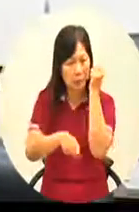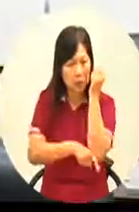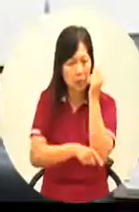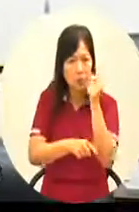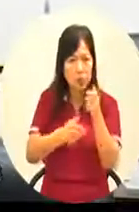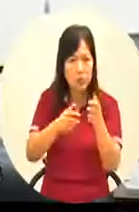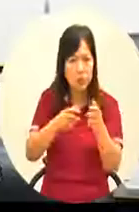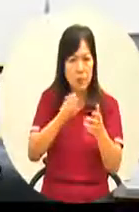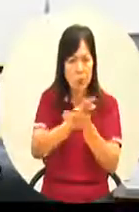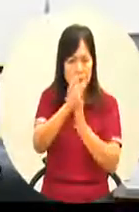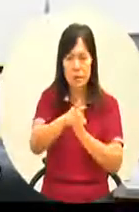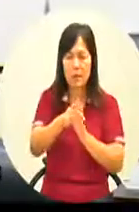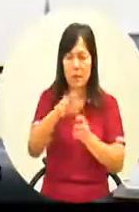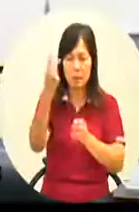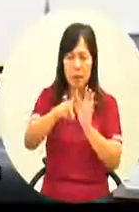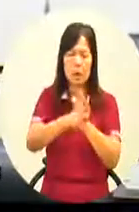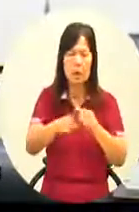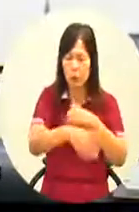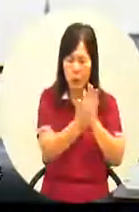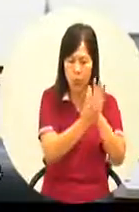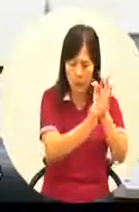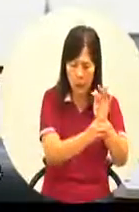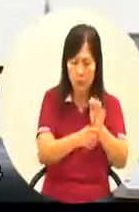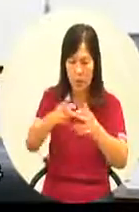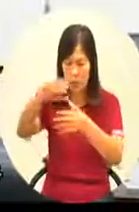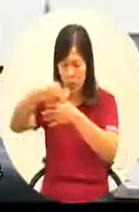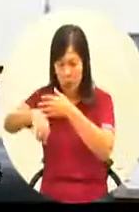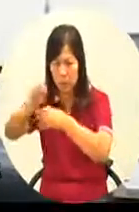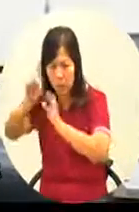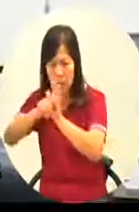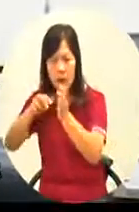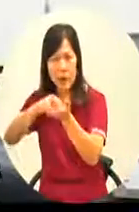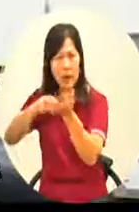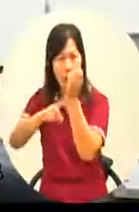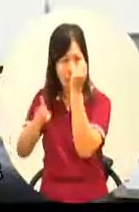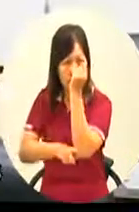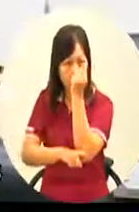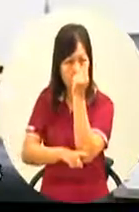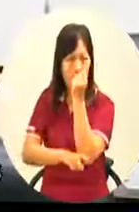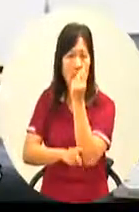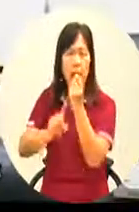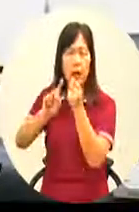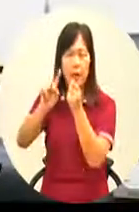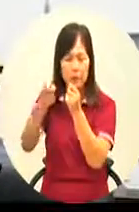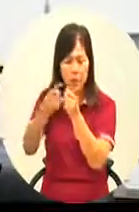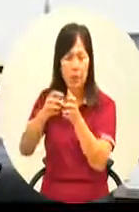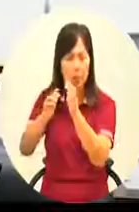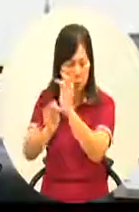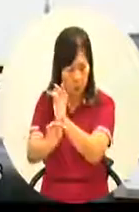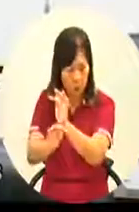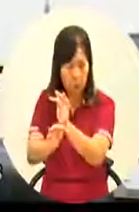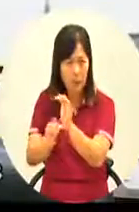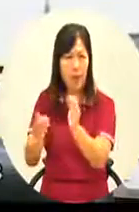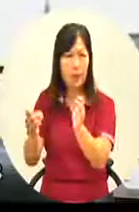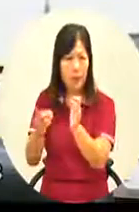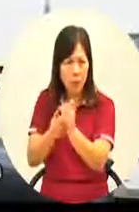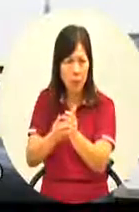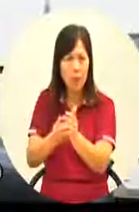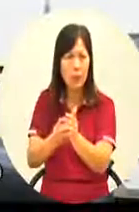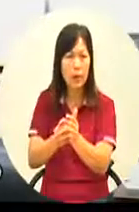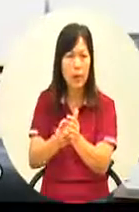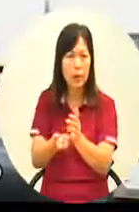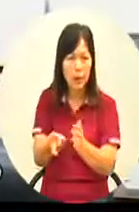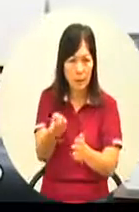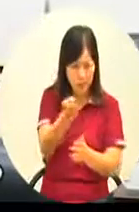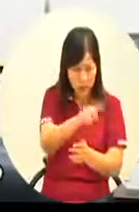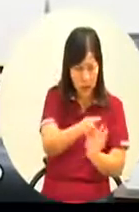万事俱备，只欠东风，东风就是立法。整个立法法院 ，OK， 按法院过了后，当然